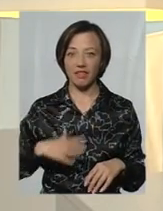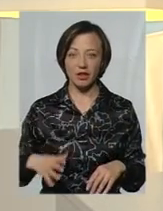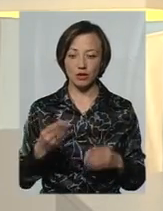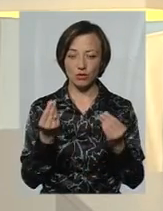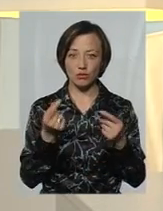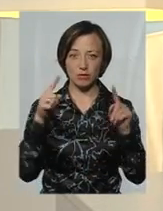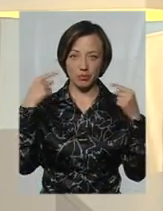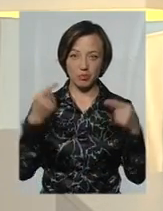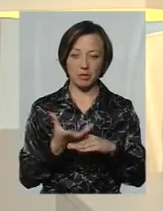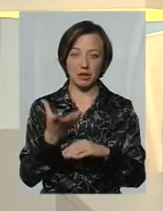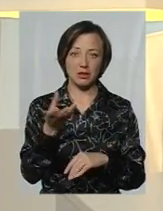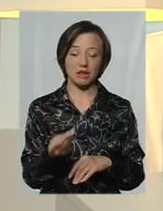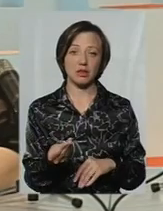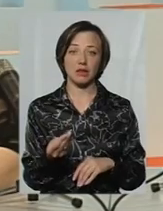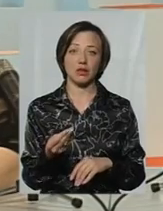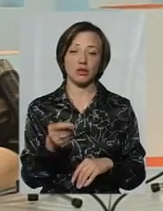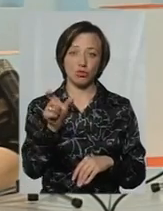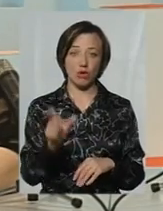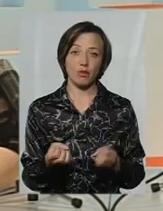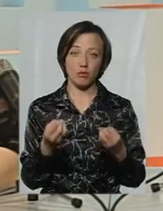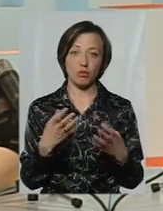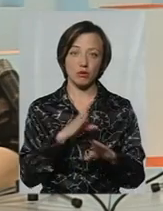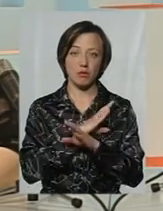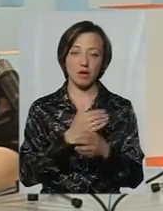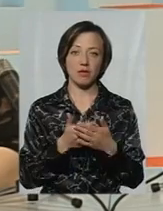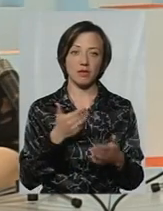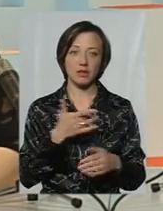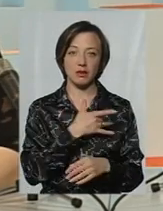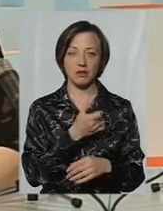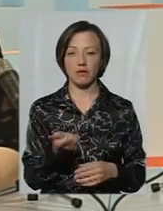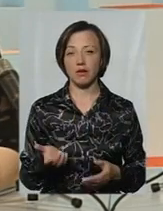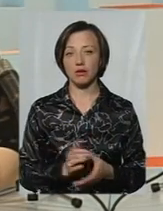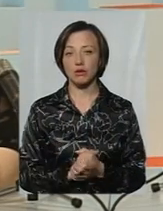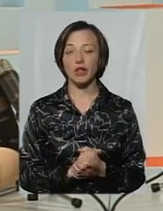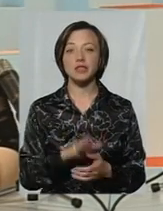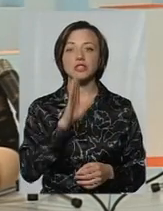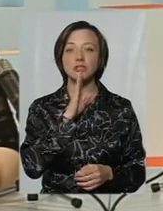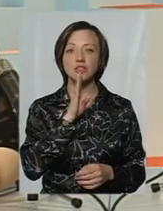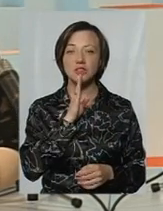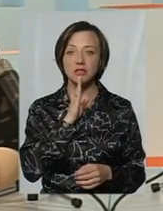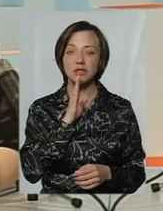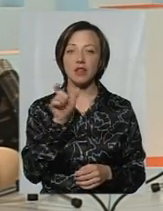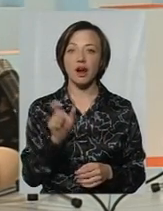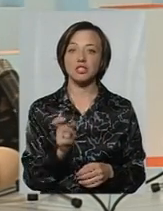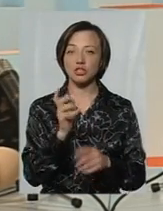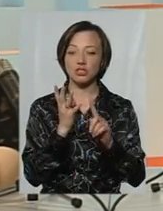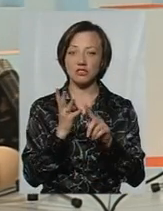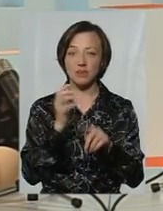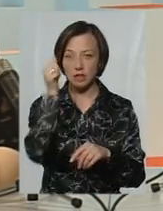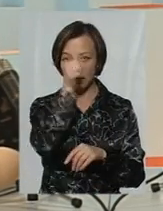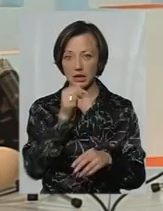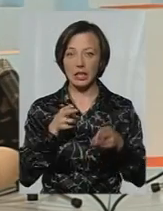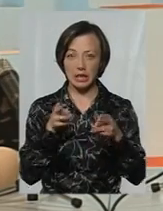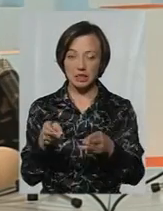суму чималу повертати, чоловік просто помер, схопило серце. Жінка 4-й рік їздить і